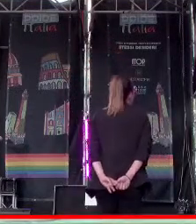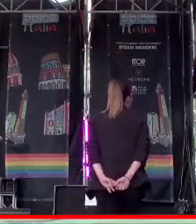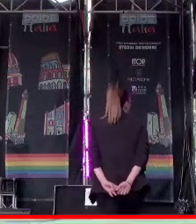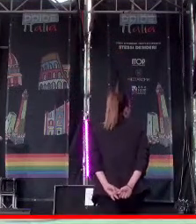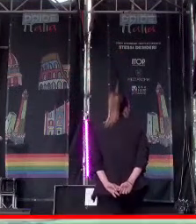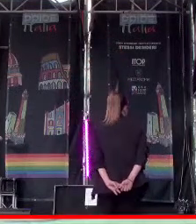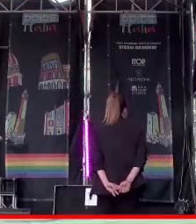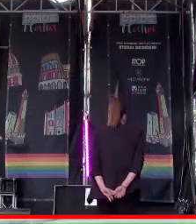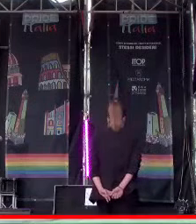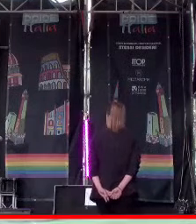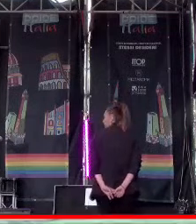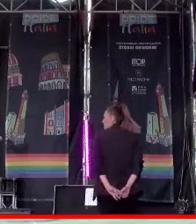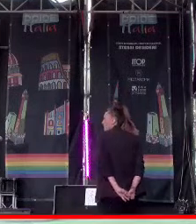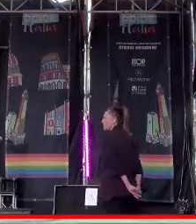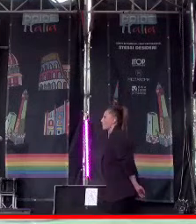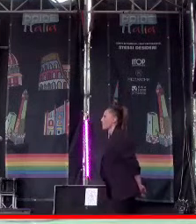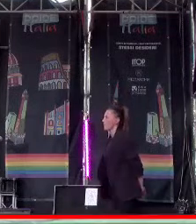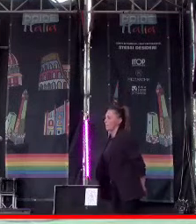Silvia?